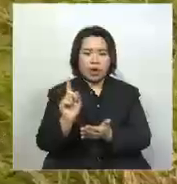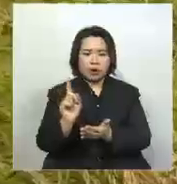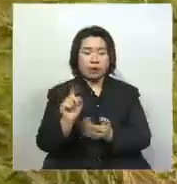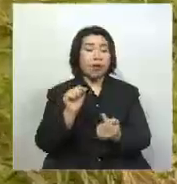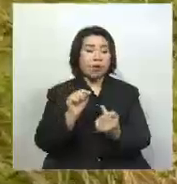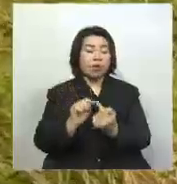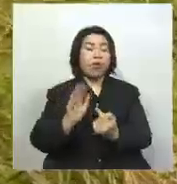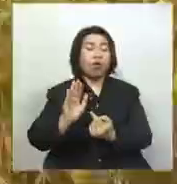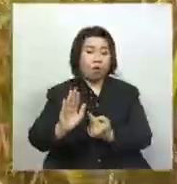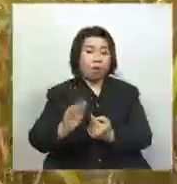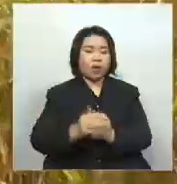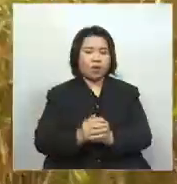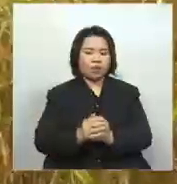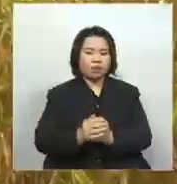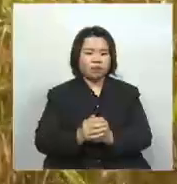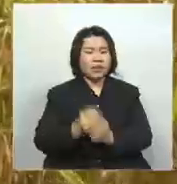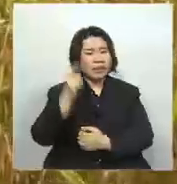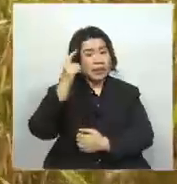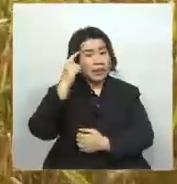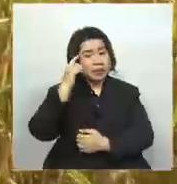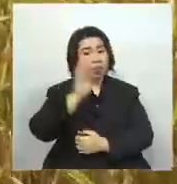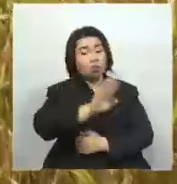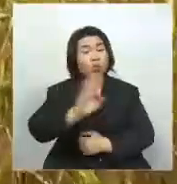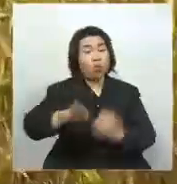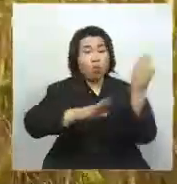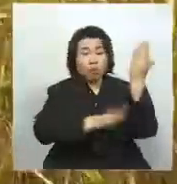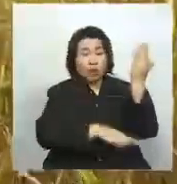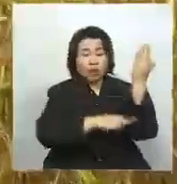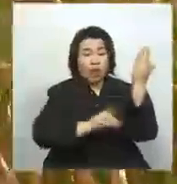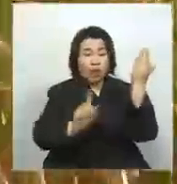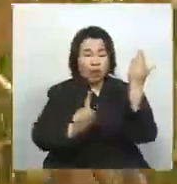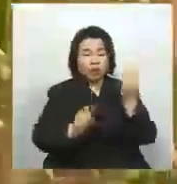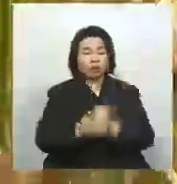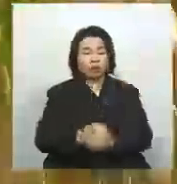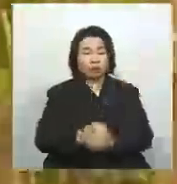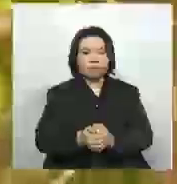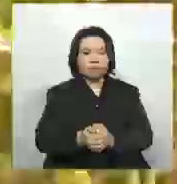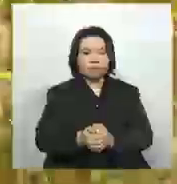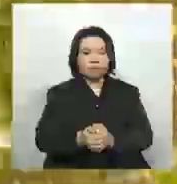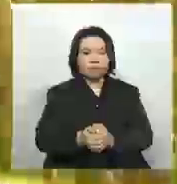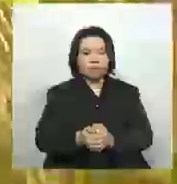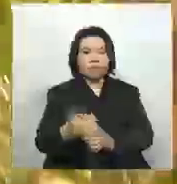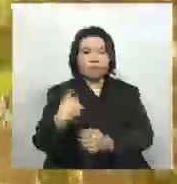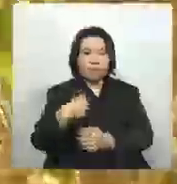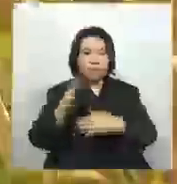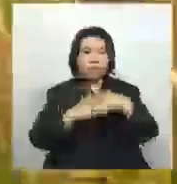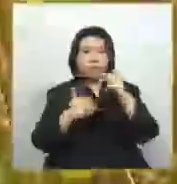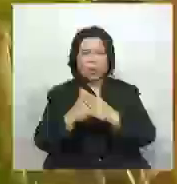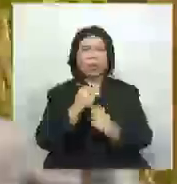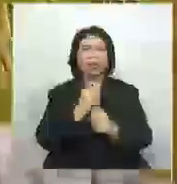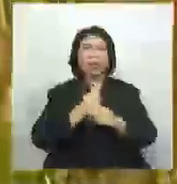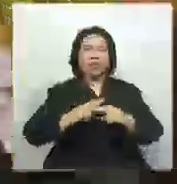ในพื้นที่บ้านป่าโอค่ะก็ได้ใช้ภูมิปัญญาของชาวนาภาคใต้โดยต่างได้นําแกะมาเก็บเกี่ยวข้าวด้วยมือนะคะ